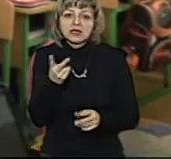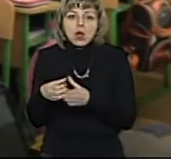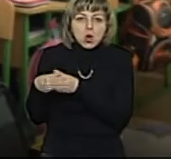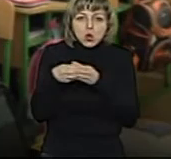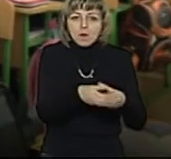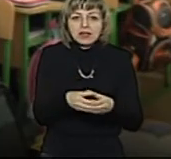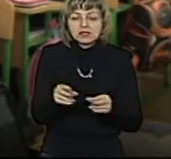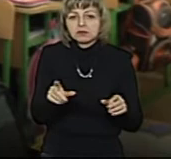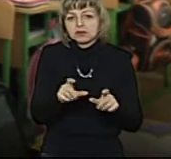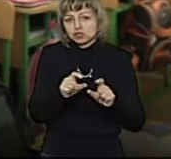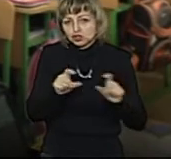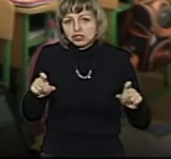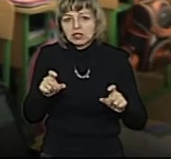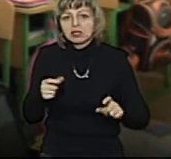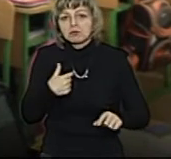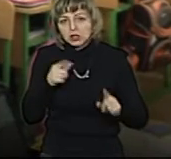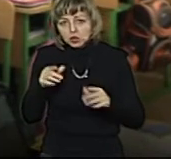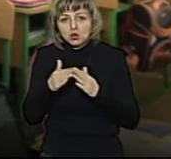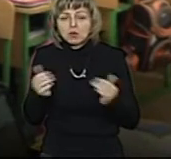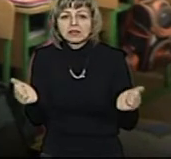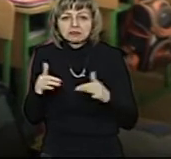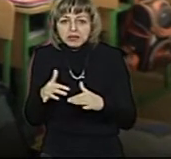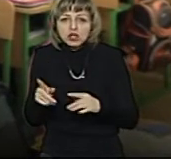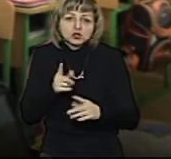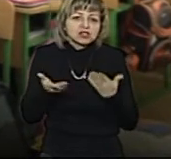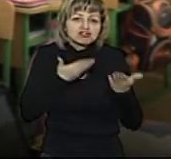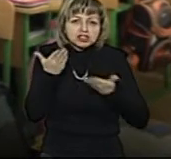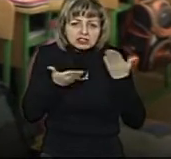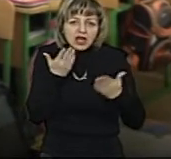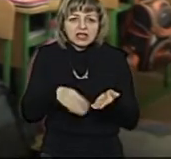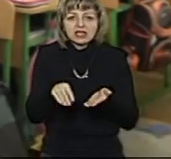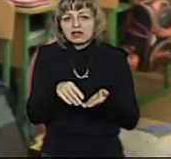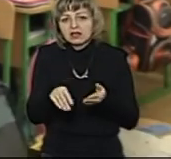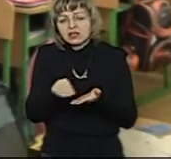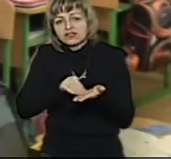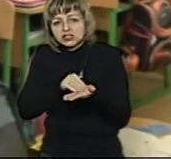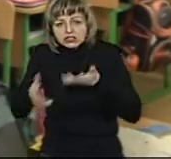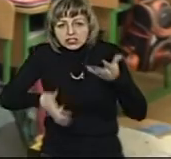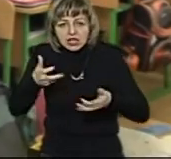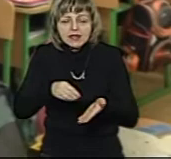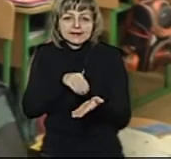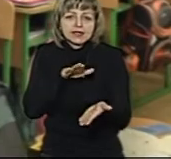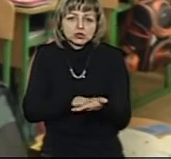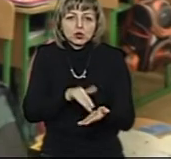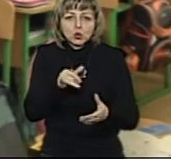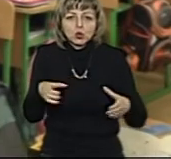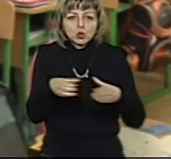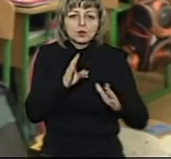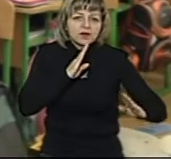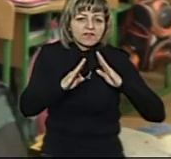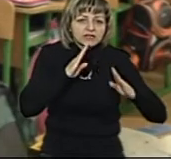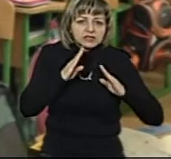буде це легше. Ми навіть і вдома збиралися, і щось там читали, вичитували, зареєструвалися у групі